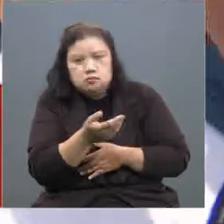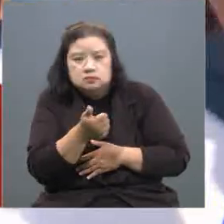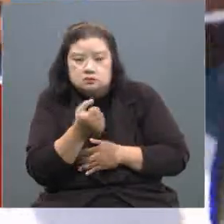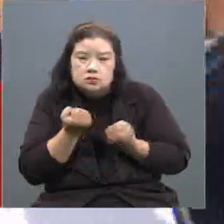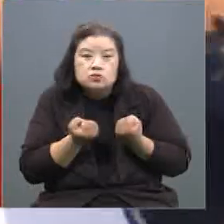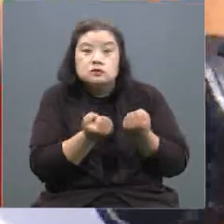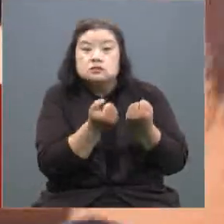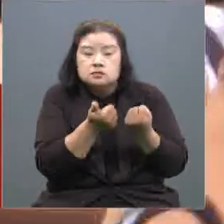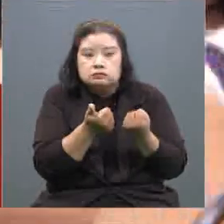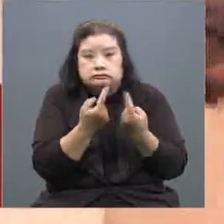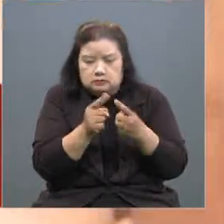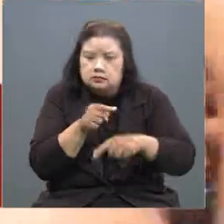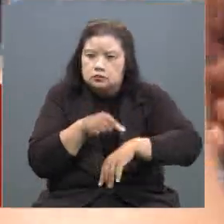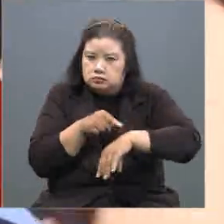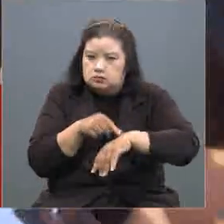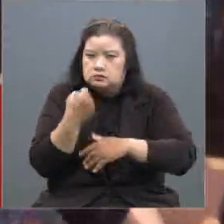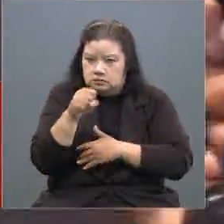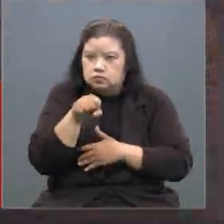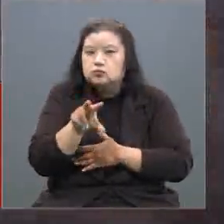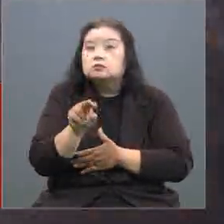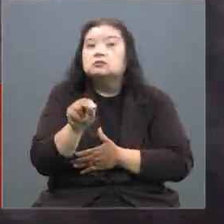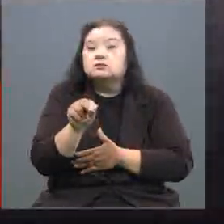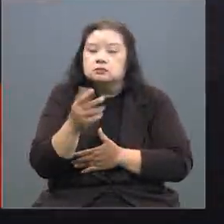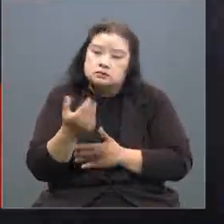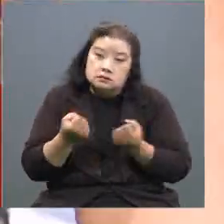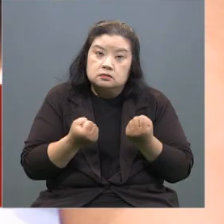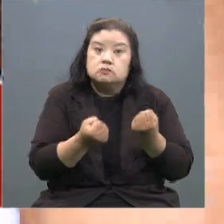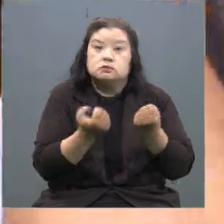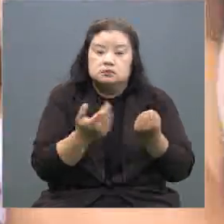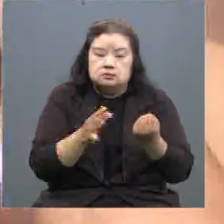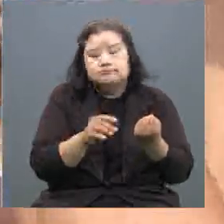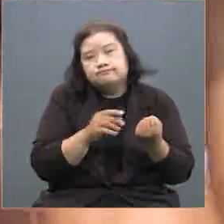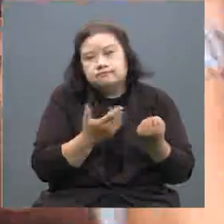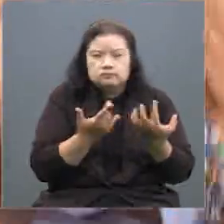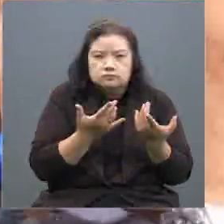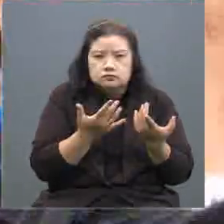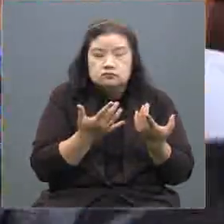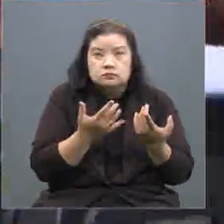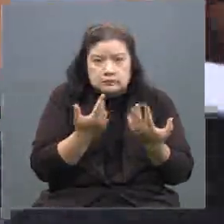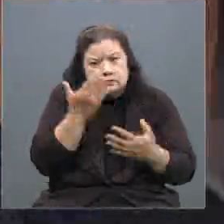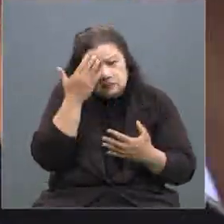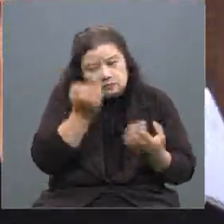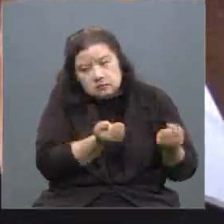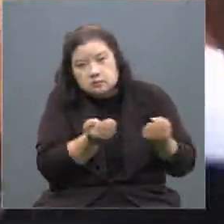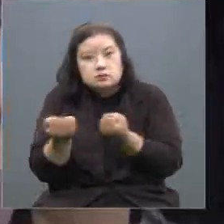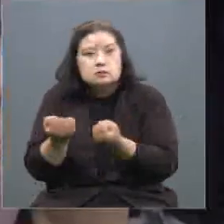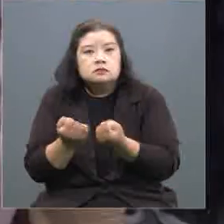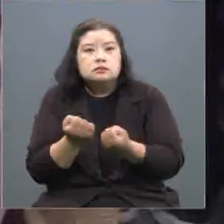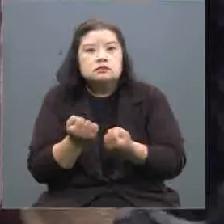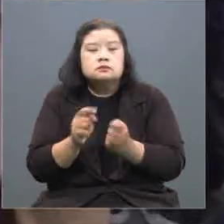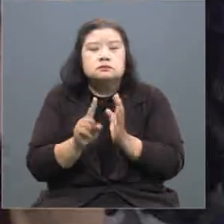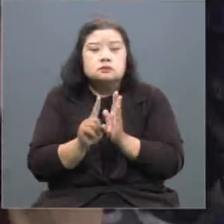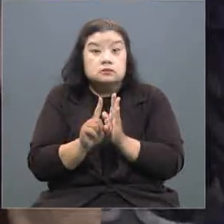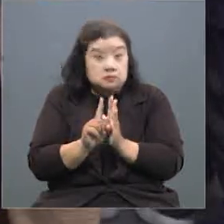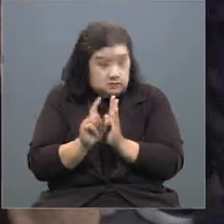ตอนที่ไปเนี่ยประมาณสัก10โมงครึ่งเข้าไปแล้วออกมา10โมง47นาทีอย่างที่คุณปฐมาพรบอกไป